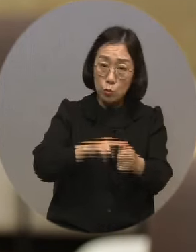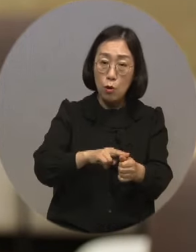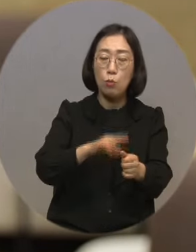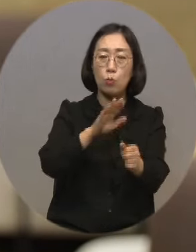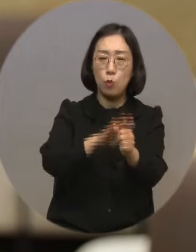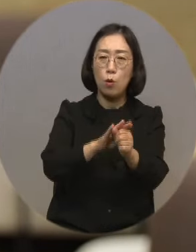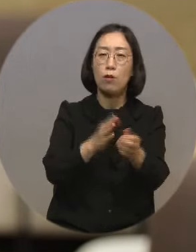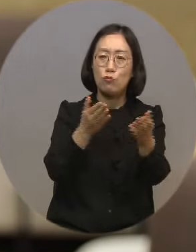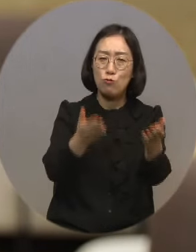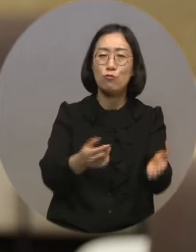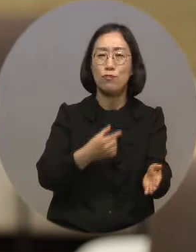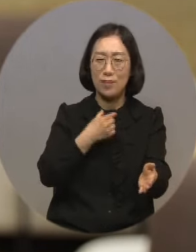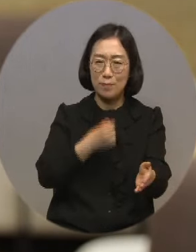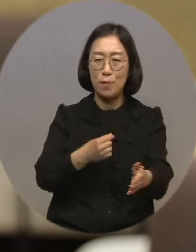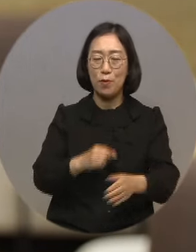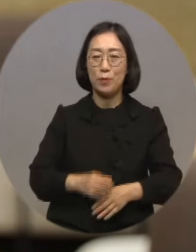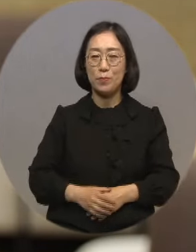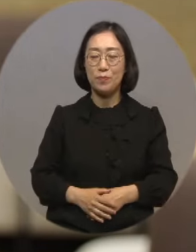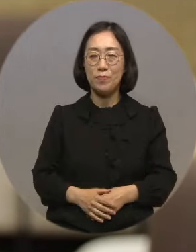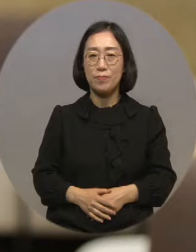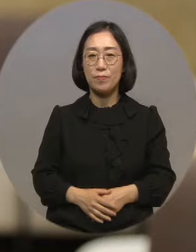이렇게 도와주고 싶습니다.